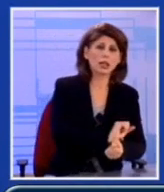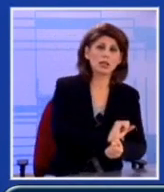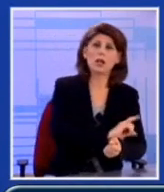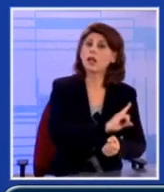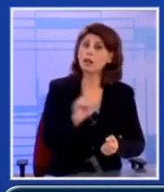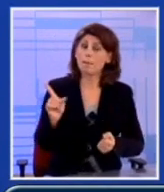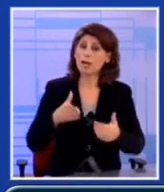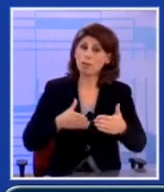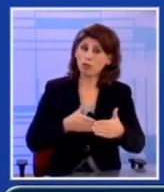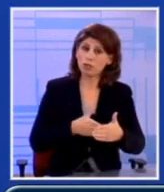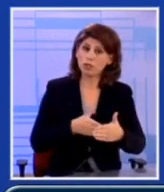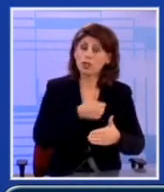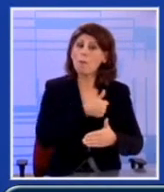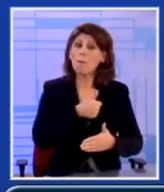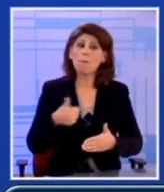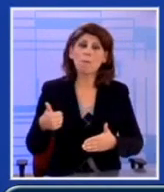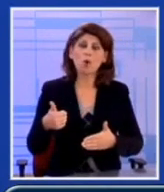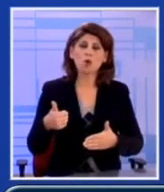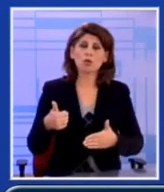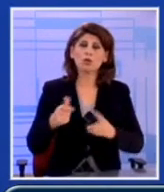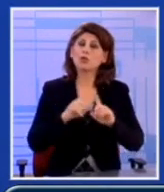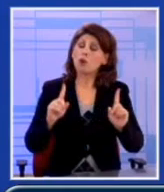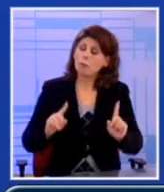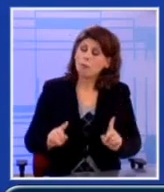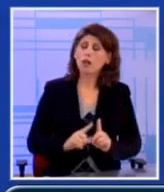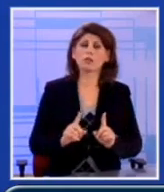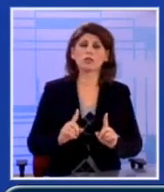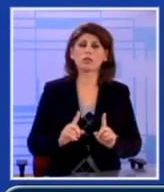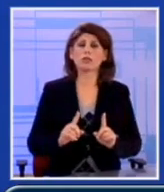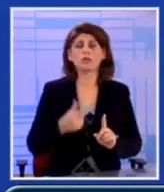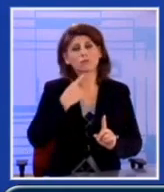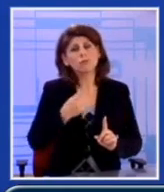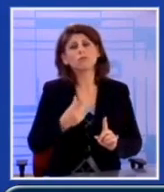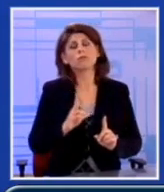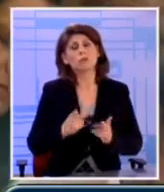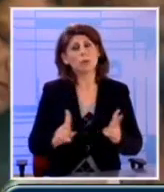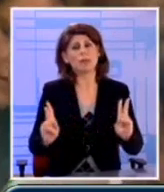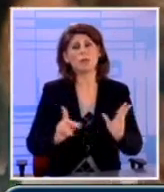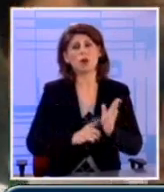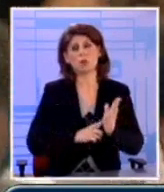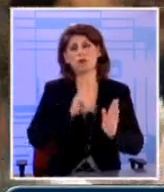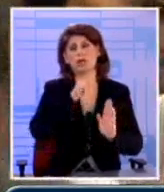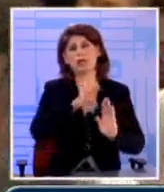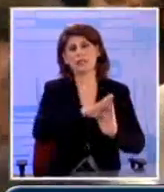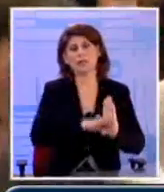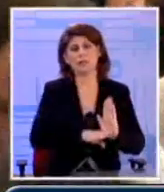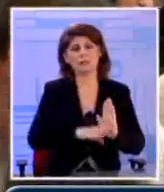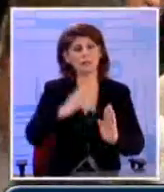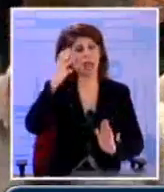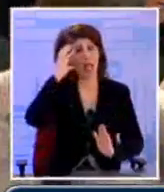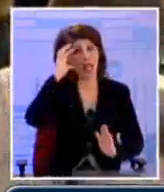μην εμποδίζονται παρά μόνον στο πλαίσιο που επιτρέπει ο νόμος και το Σύνταγμα. Υπενθυμίζω